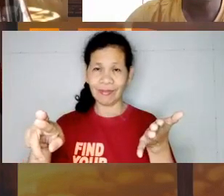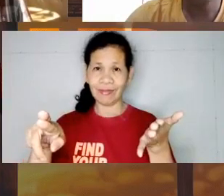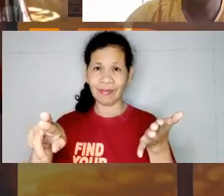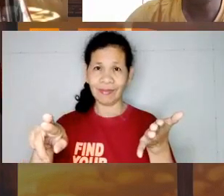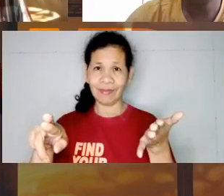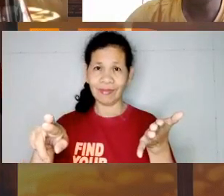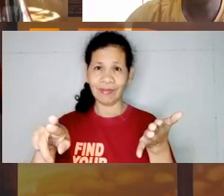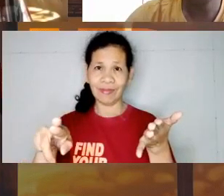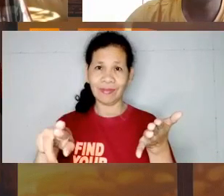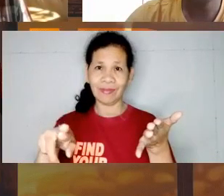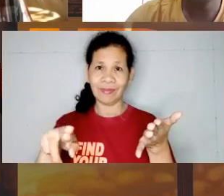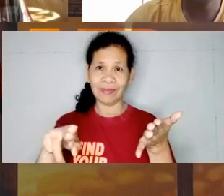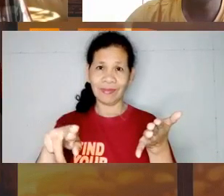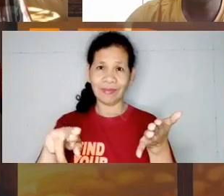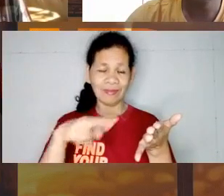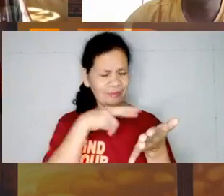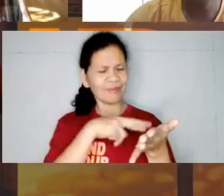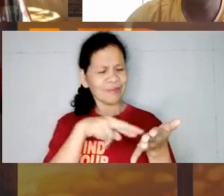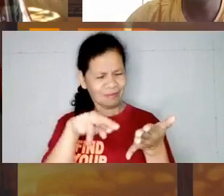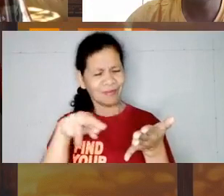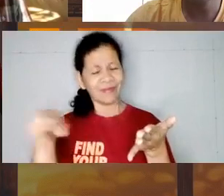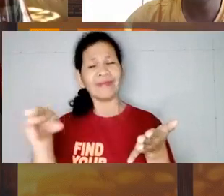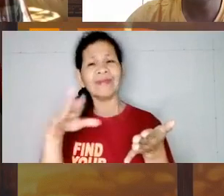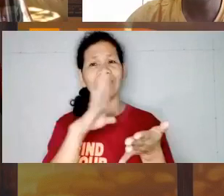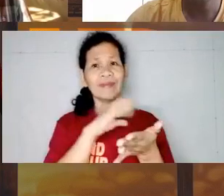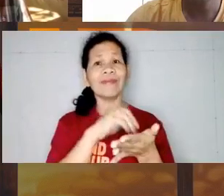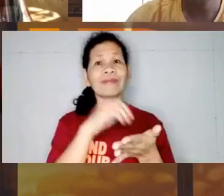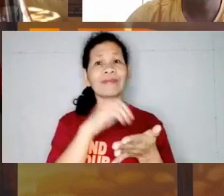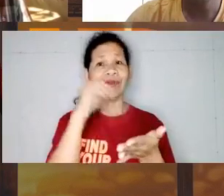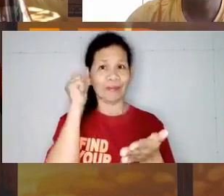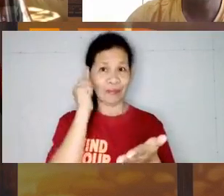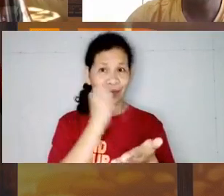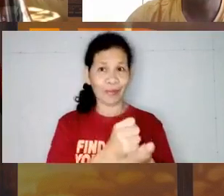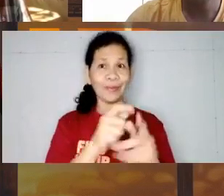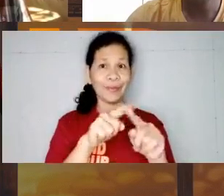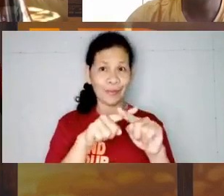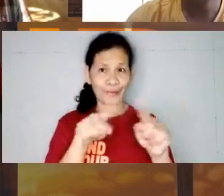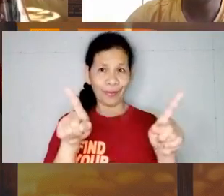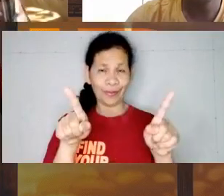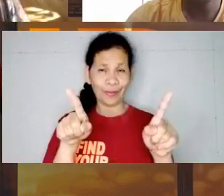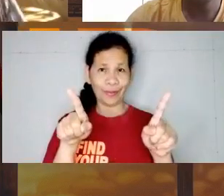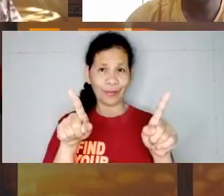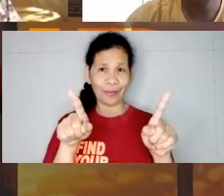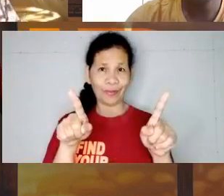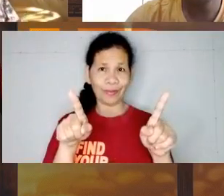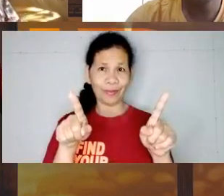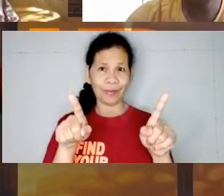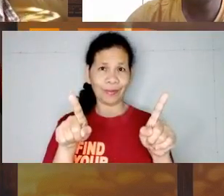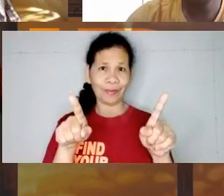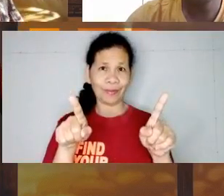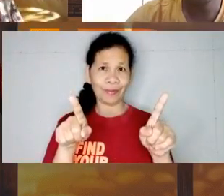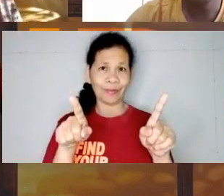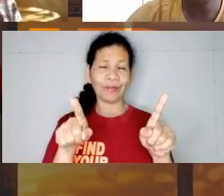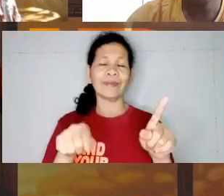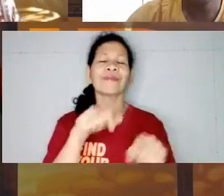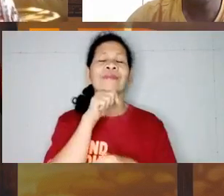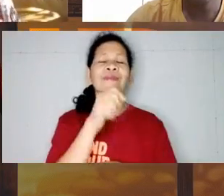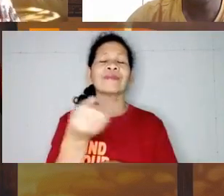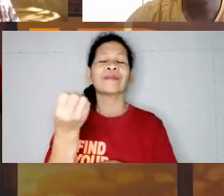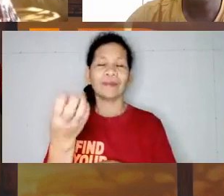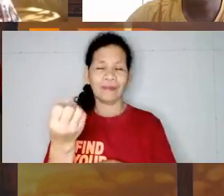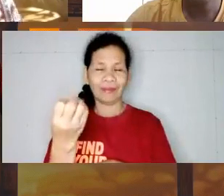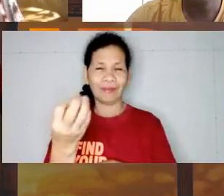yung po mga pagtala. Tama naman po yon. Pero ang pinakamahalaga po ay hindi quantity but the